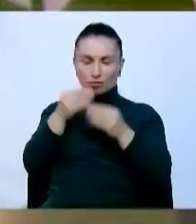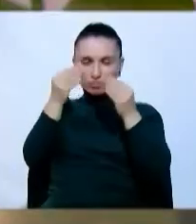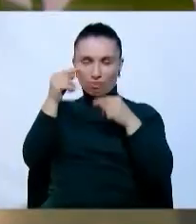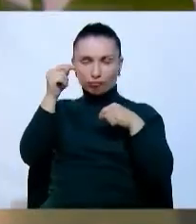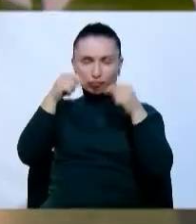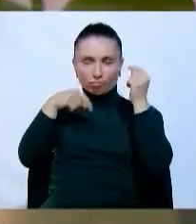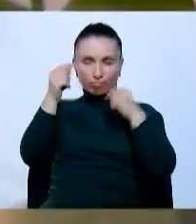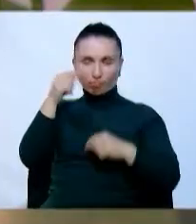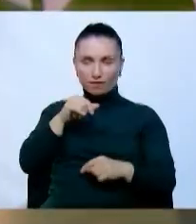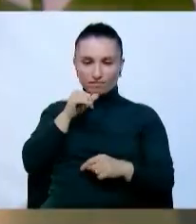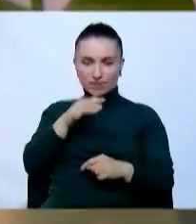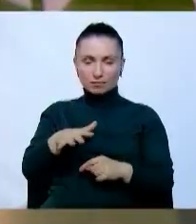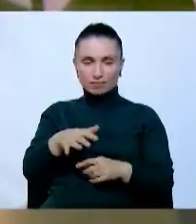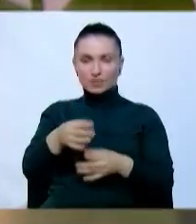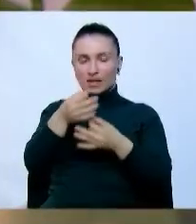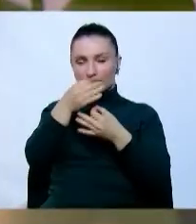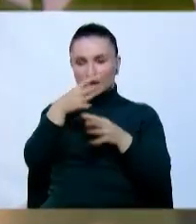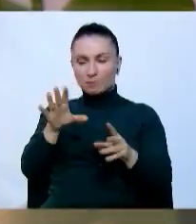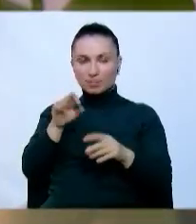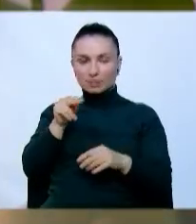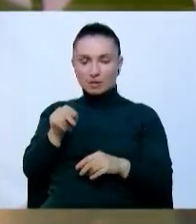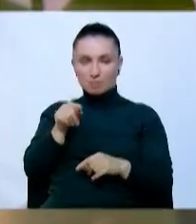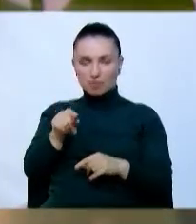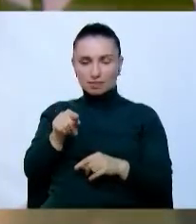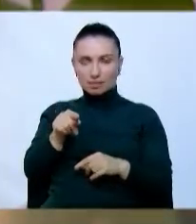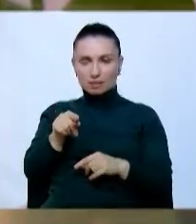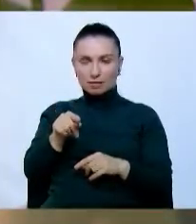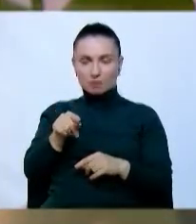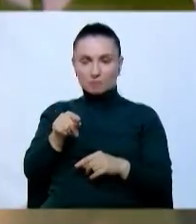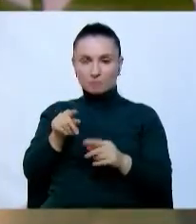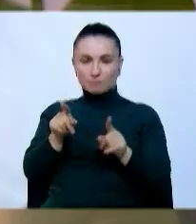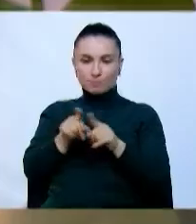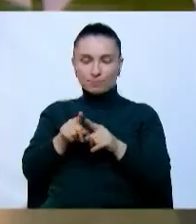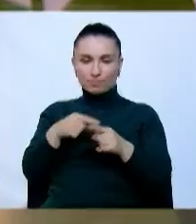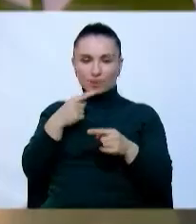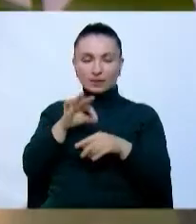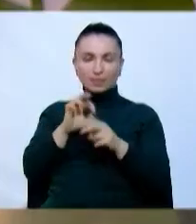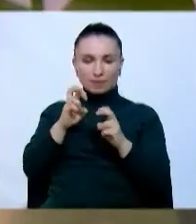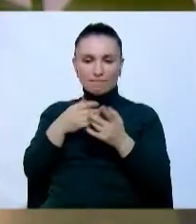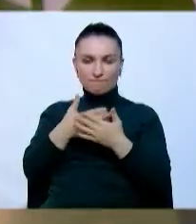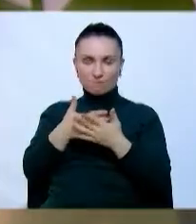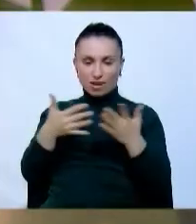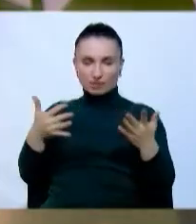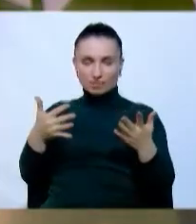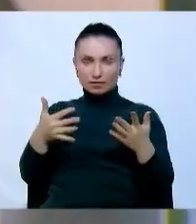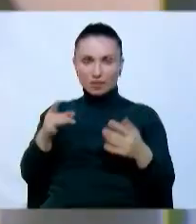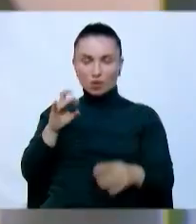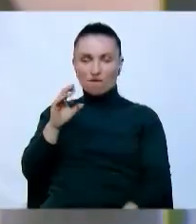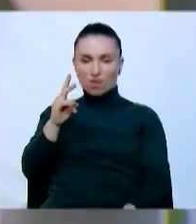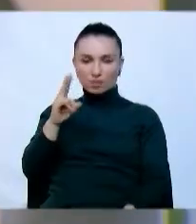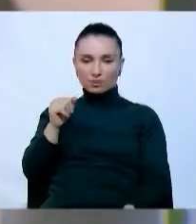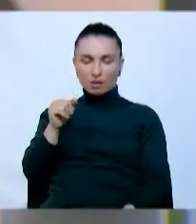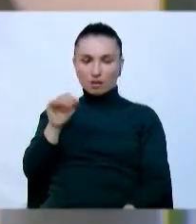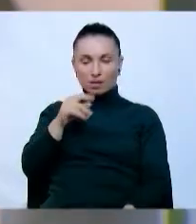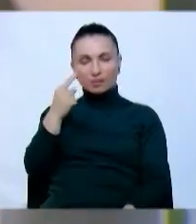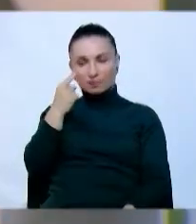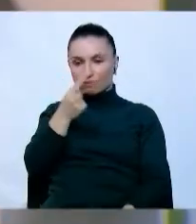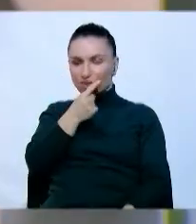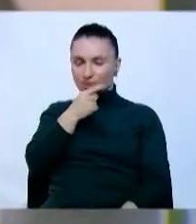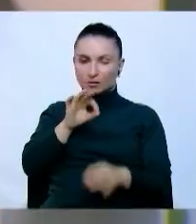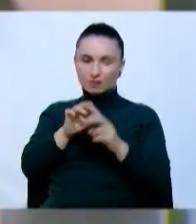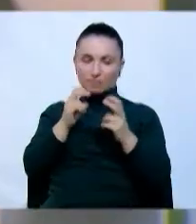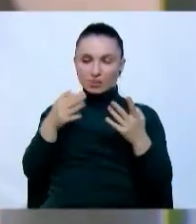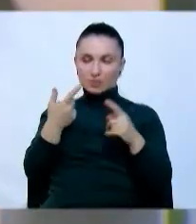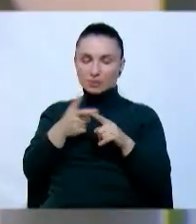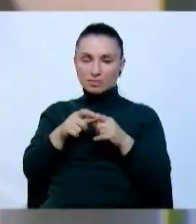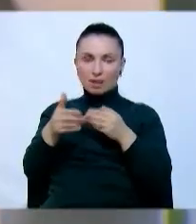აქვს. ნებისმიერი ტიპის პათოგენურ, ესე ვთქვათ, დაავადება, რქოვანის დაავადება, თუ თვალის დაავადება,